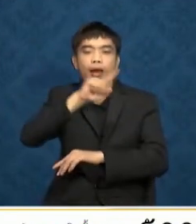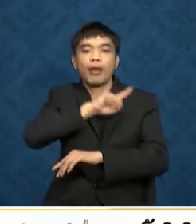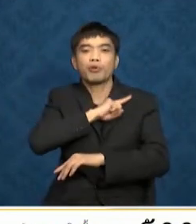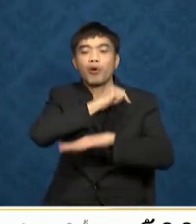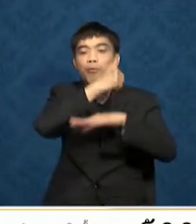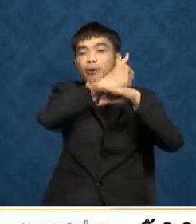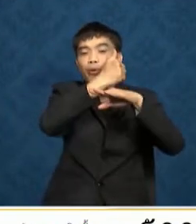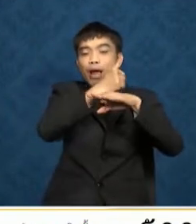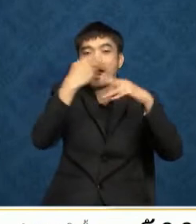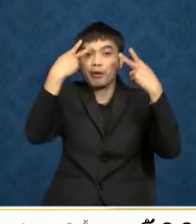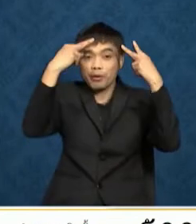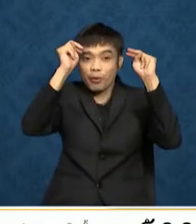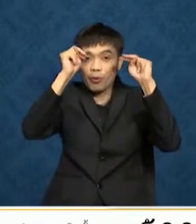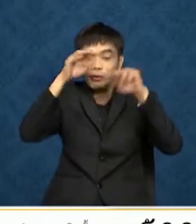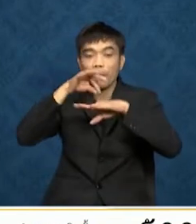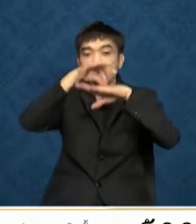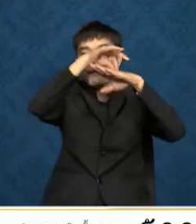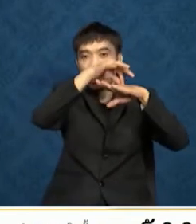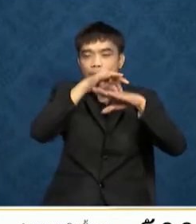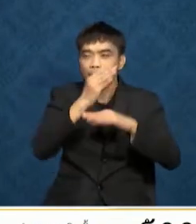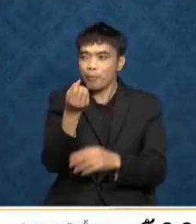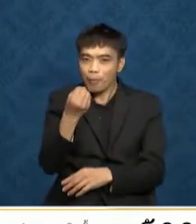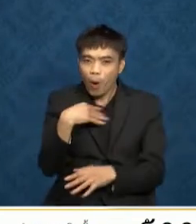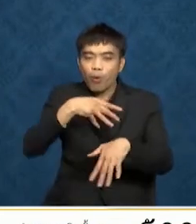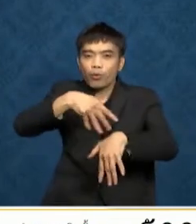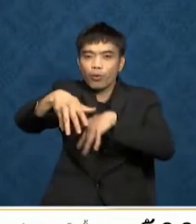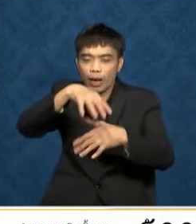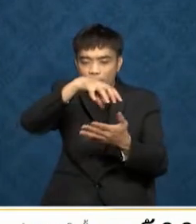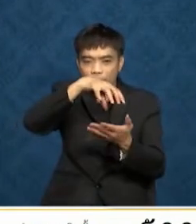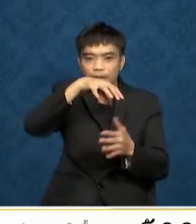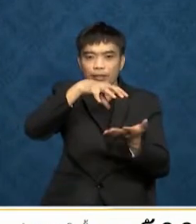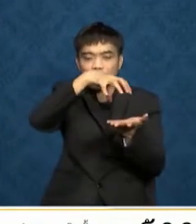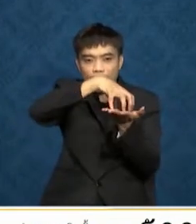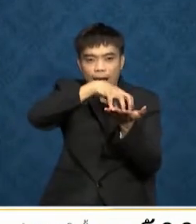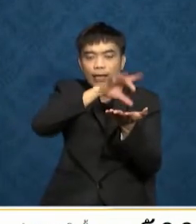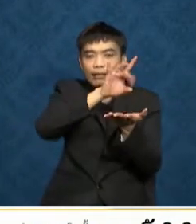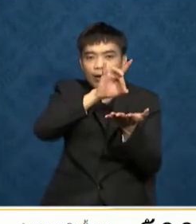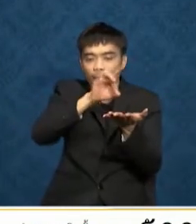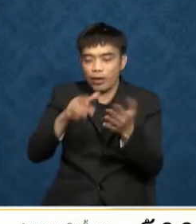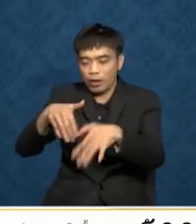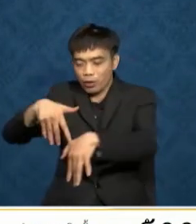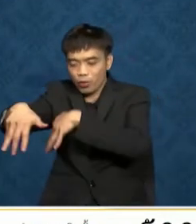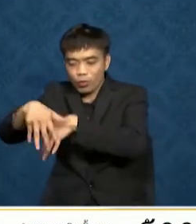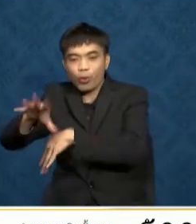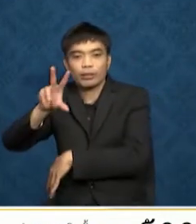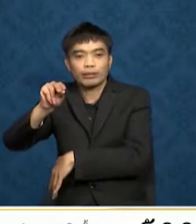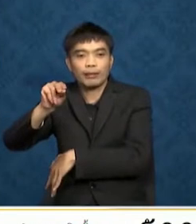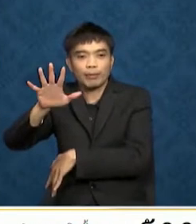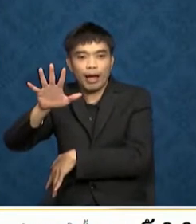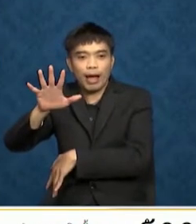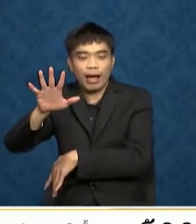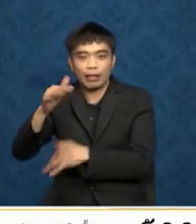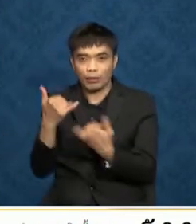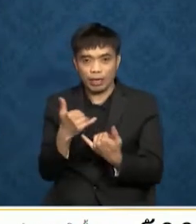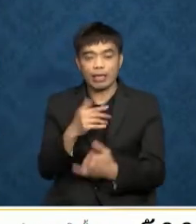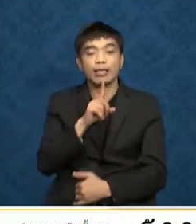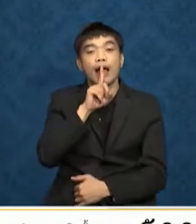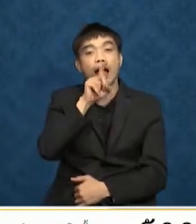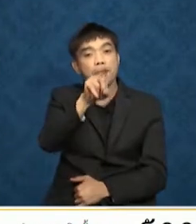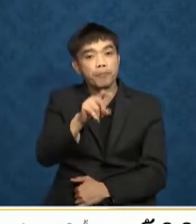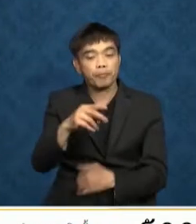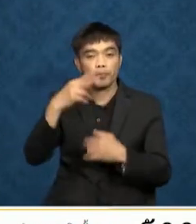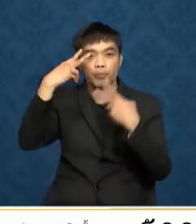ท้องถิ่นส่วนกลางต้อง 100ส่วนท้องถิ่นต้อง 35ครับวันนี้นายกมนตรีกล้าเปลี่ยนแปลงนะ